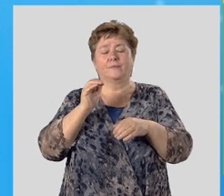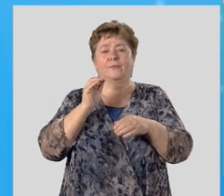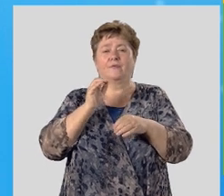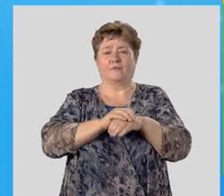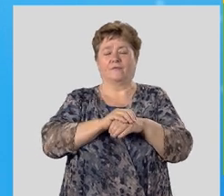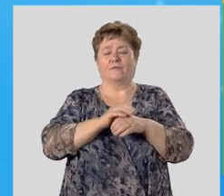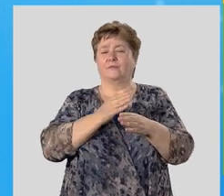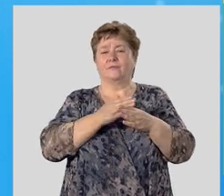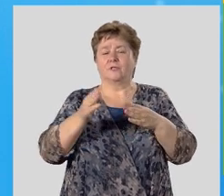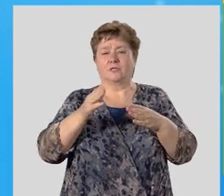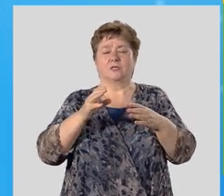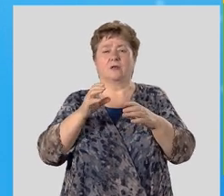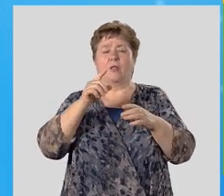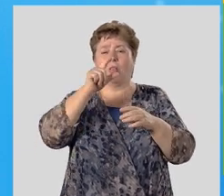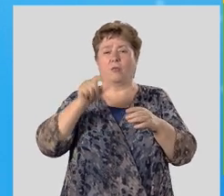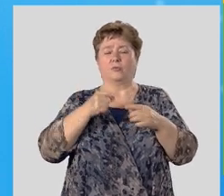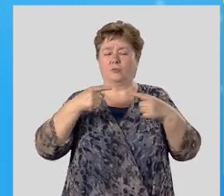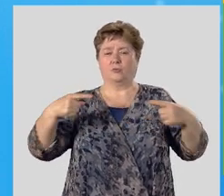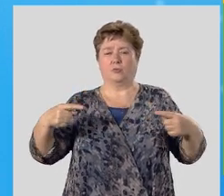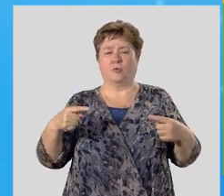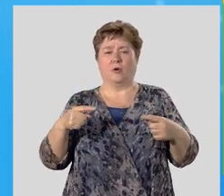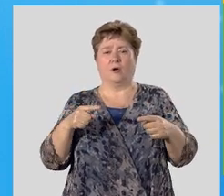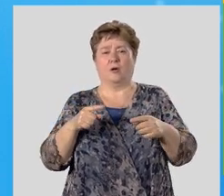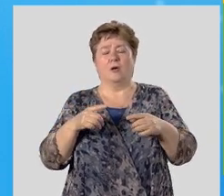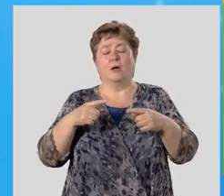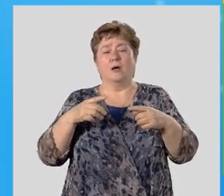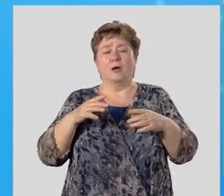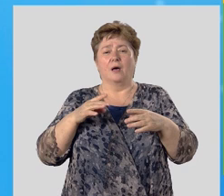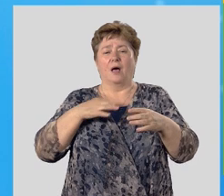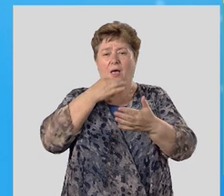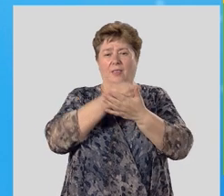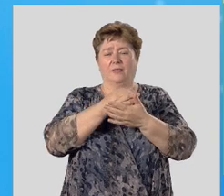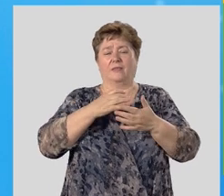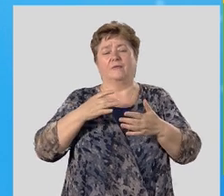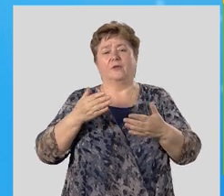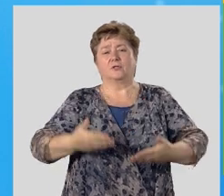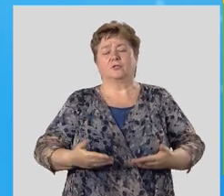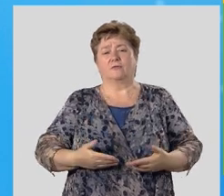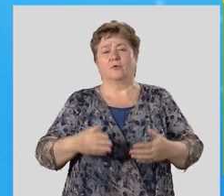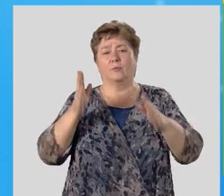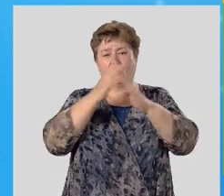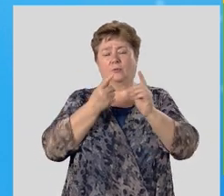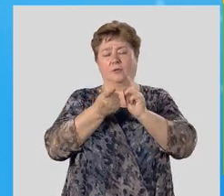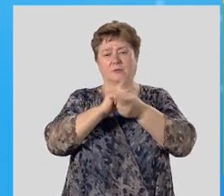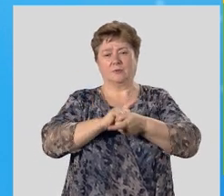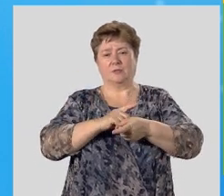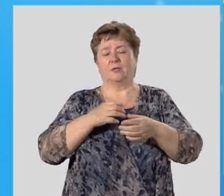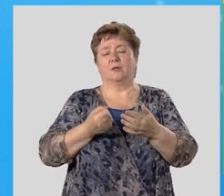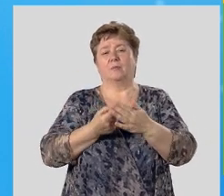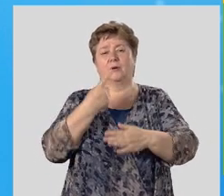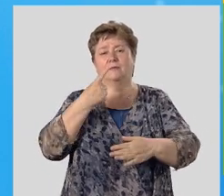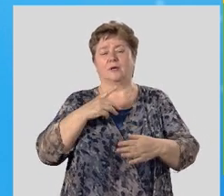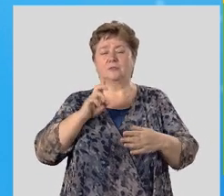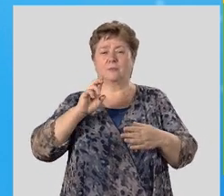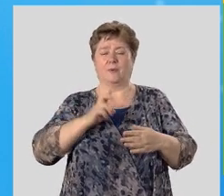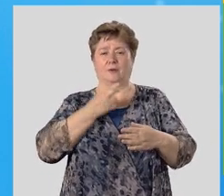Луны и другое. Реакция живой природы на эти изменения